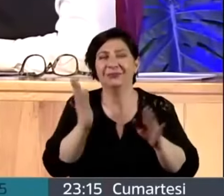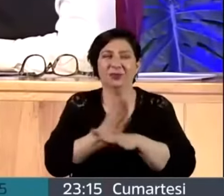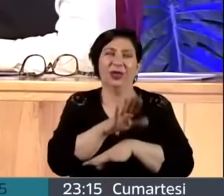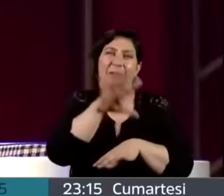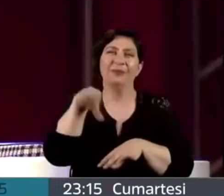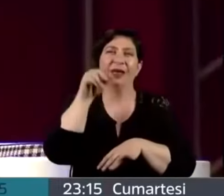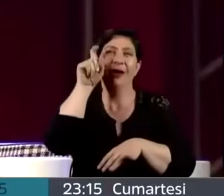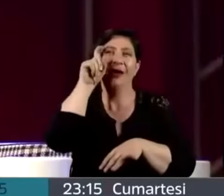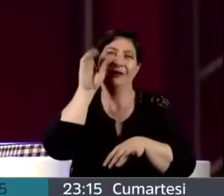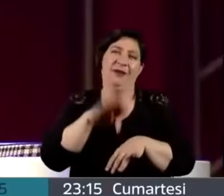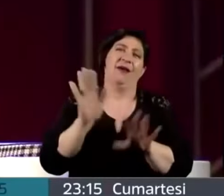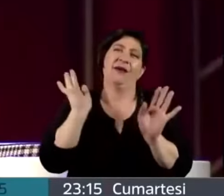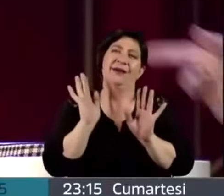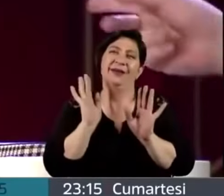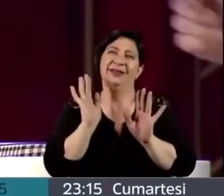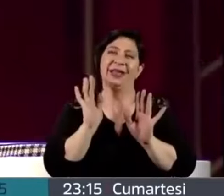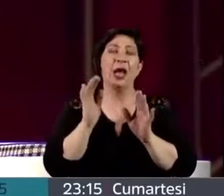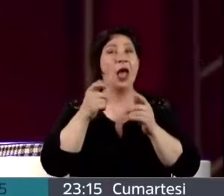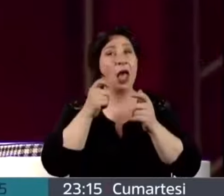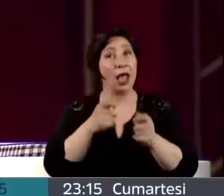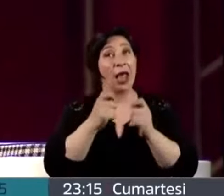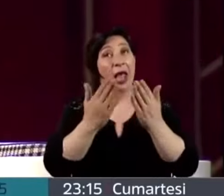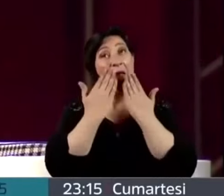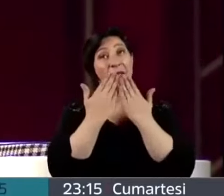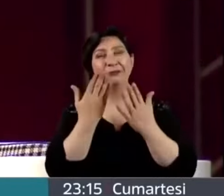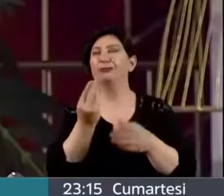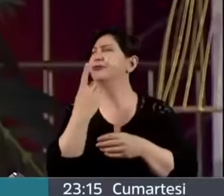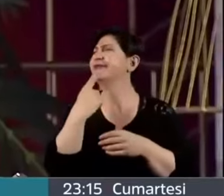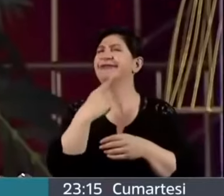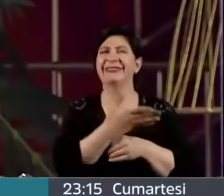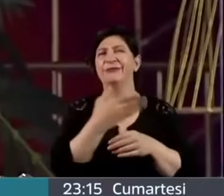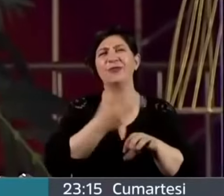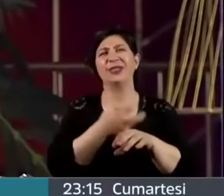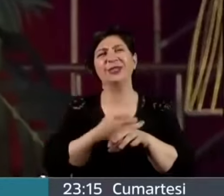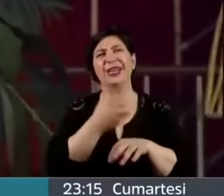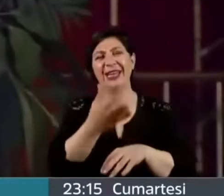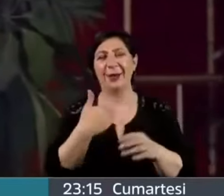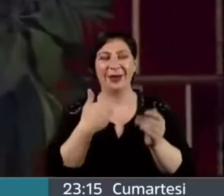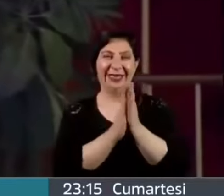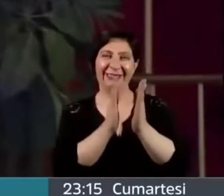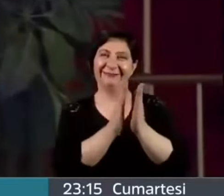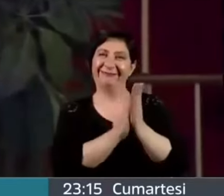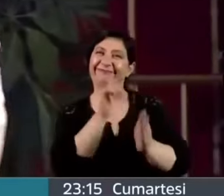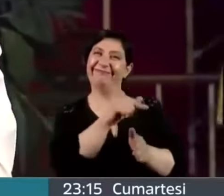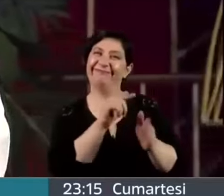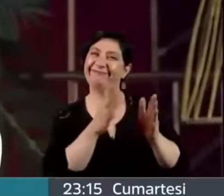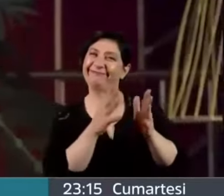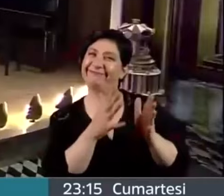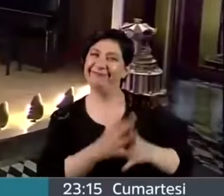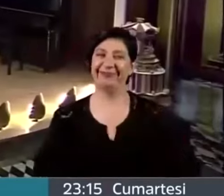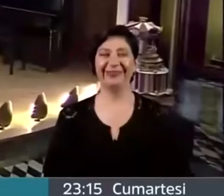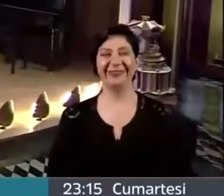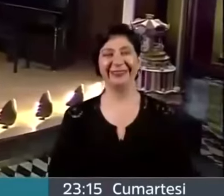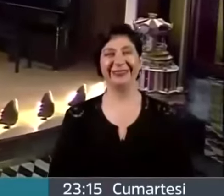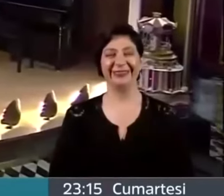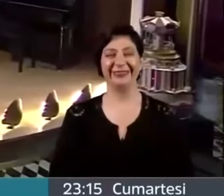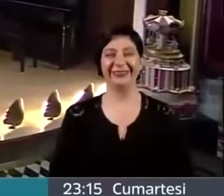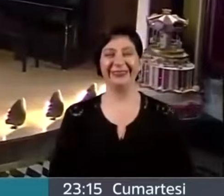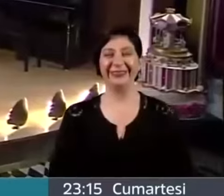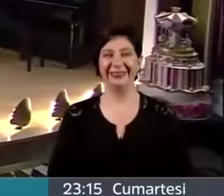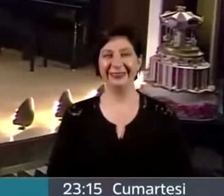hepsi akıllıydı. Kesinlikle akıllıydı. Ya eğitimli ve akıllıydı. Ya, ne tatlı ya. Ama öyle. Maşallah. Ben alkışlıyorum sizi. Çok tatlısınız hakikaten.